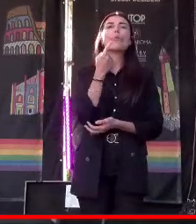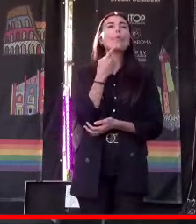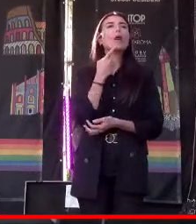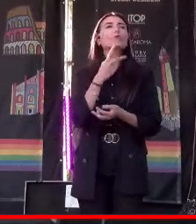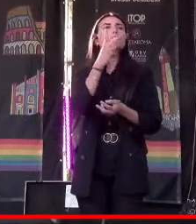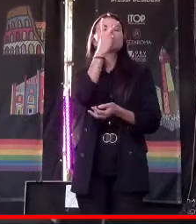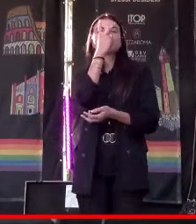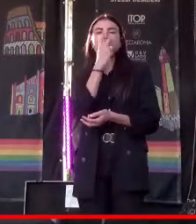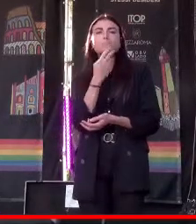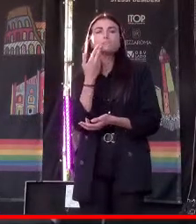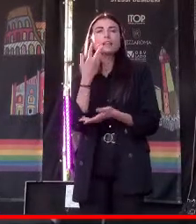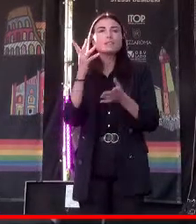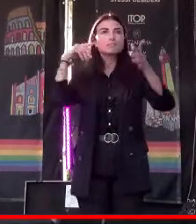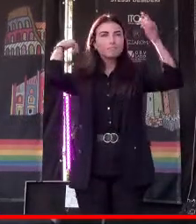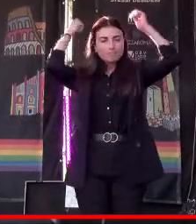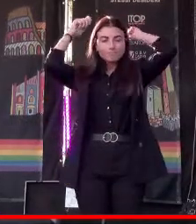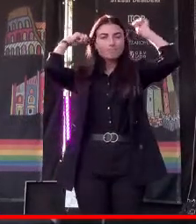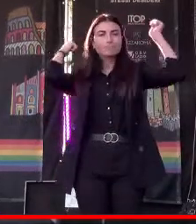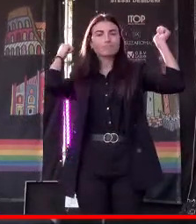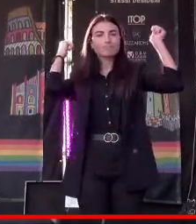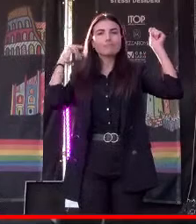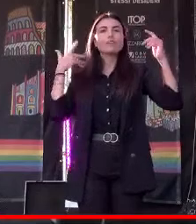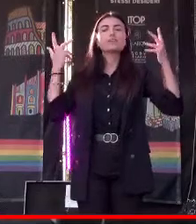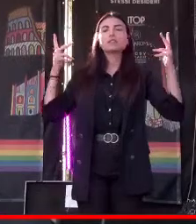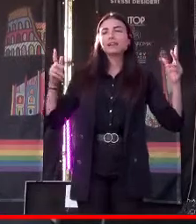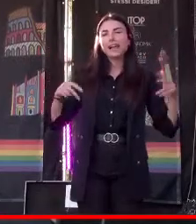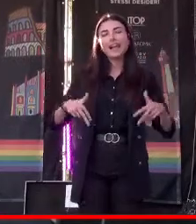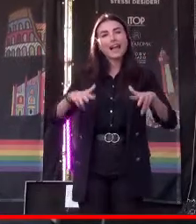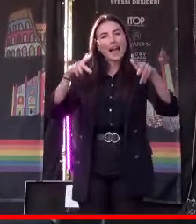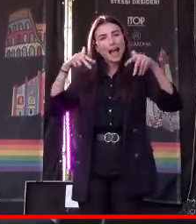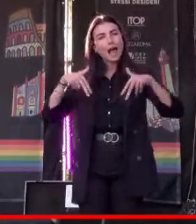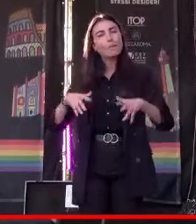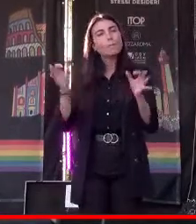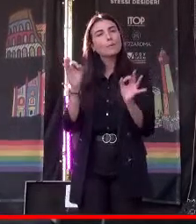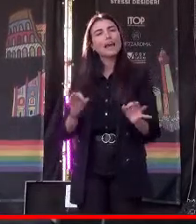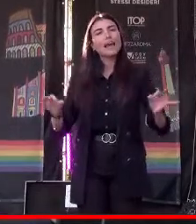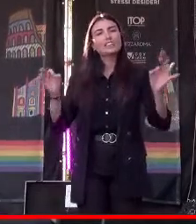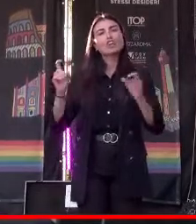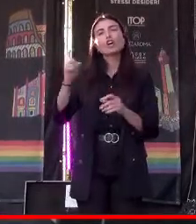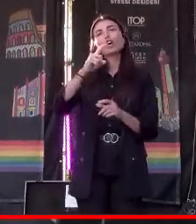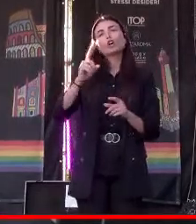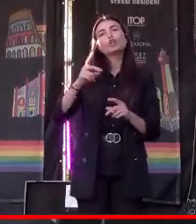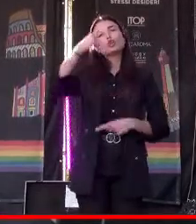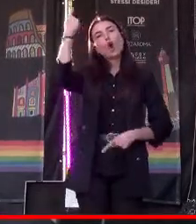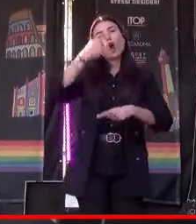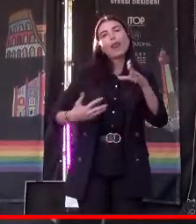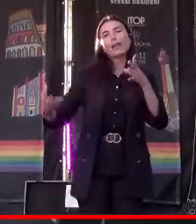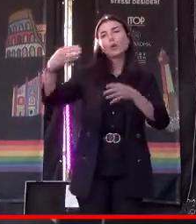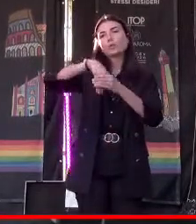ipovedente o cieca e camminiamoci per questa passeggiata con questa giornata.